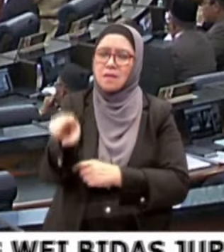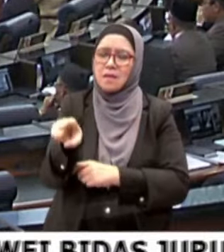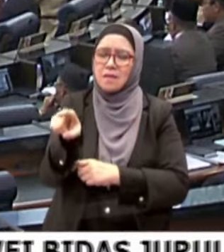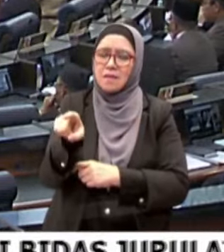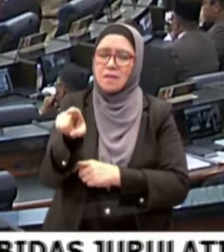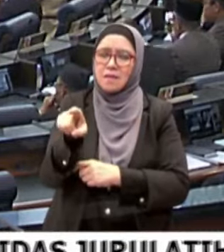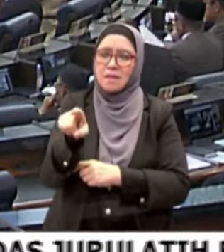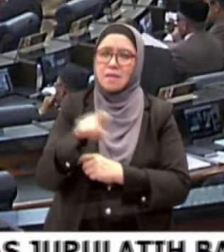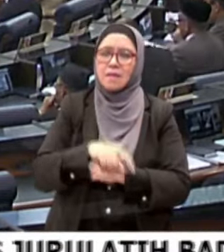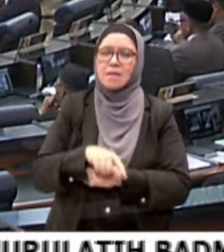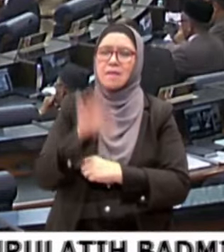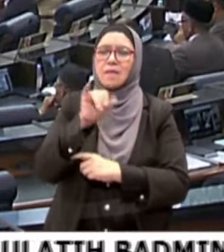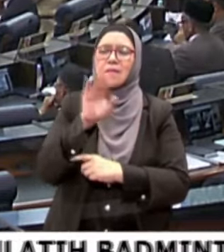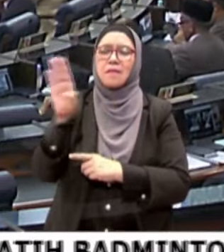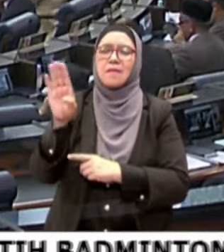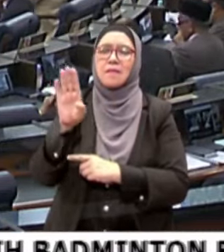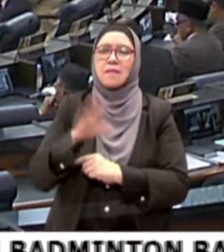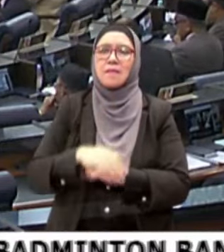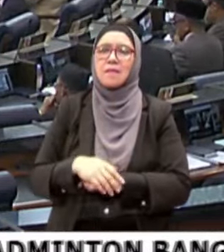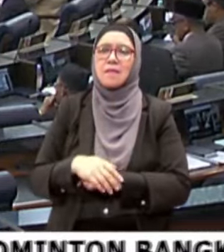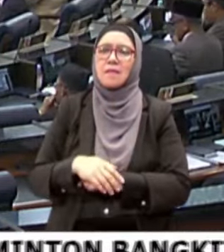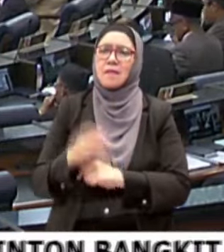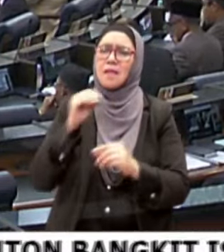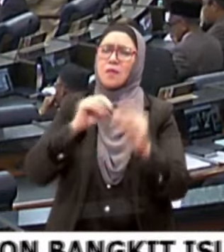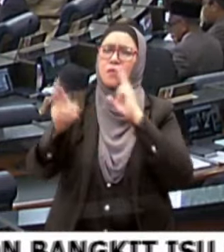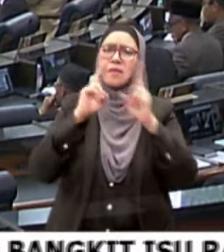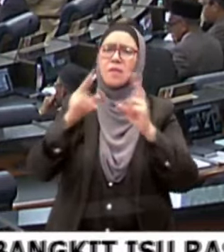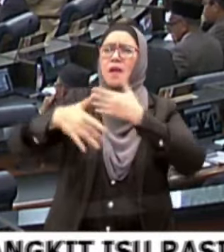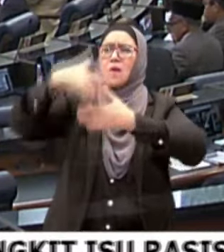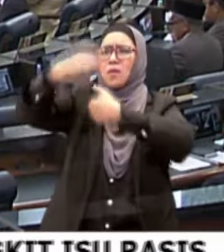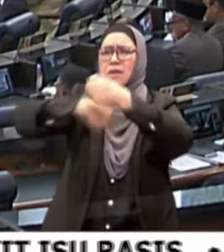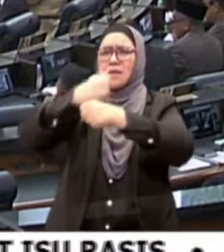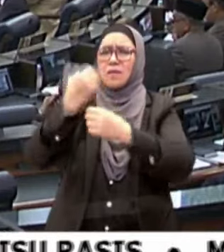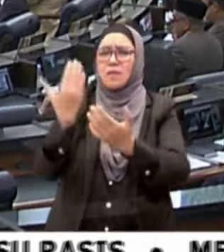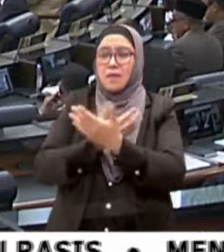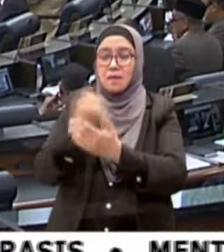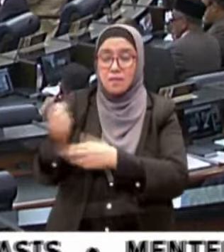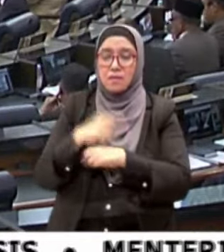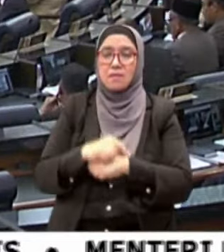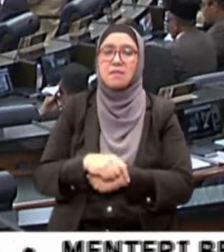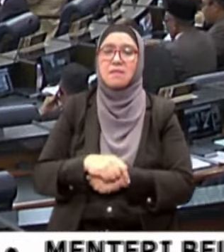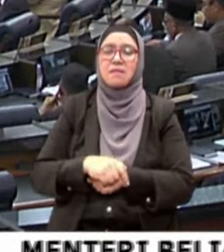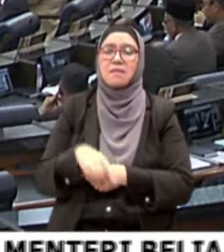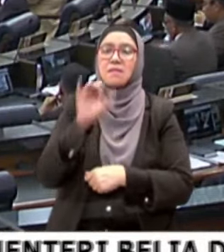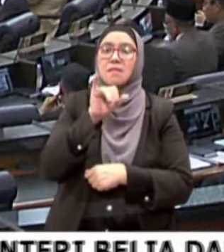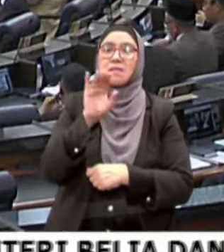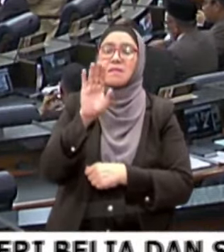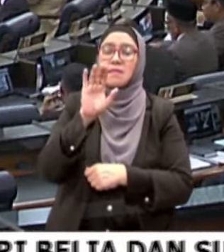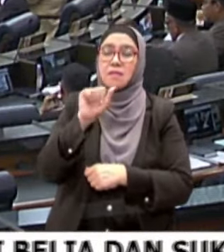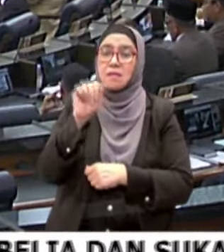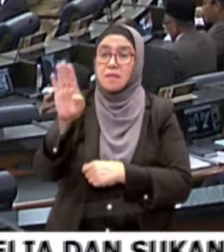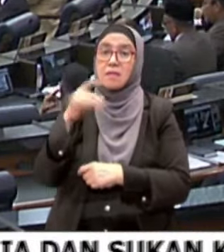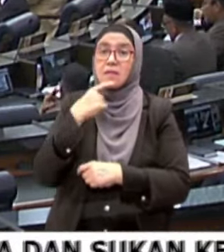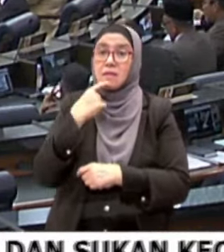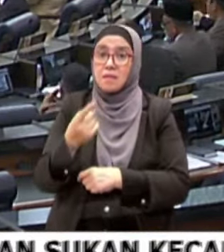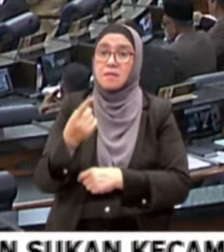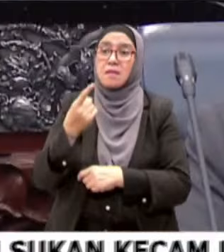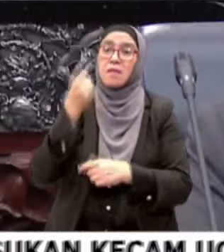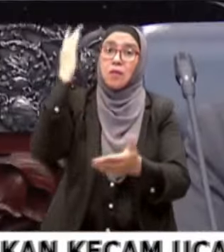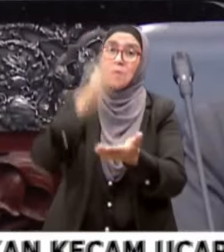Muhammad dalam ucapan pada awal tahun baru menegaskan tentang untuk membenteras rasuah malah